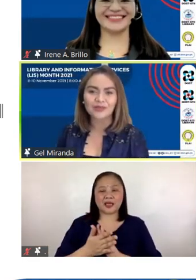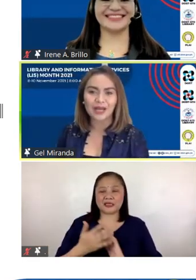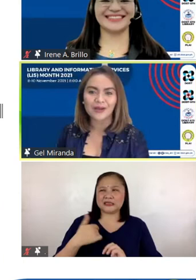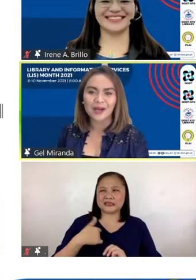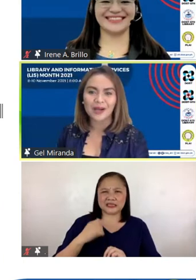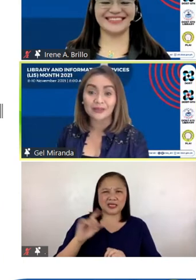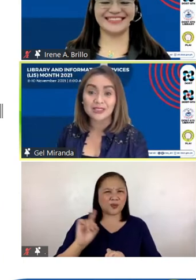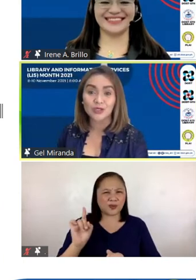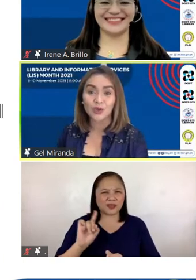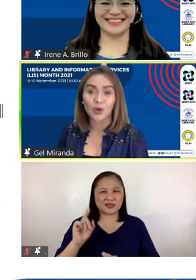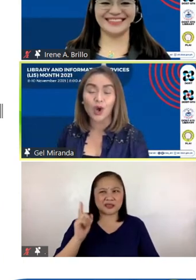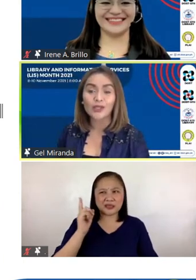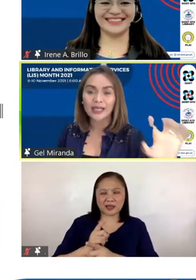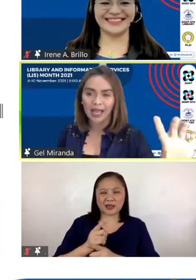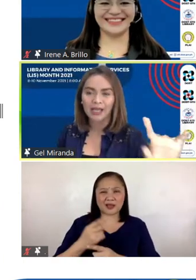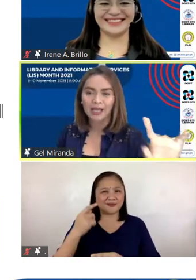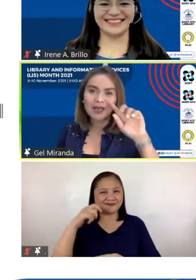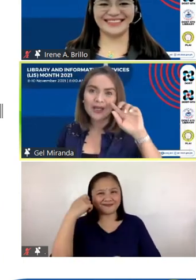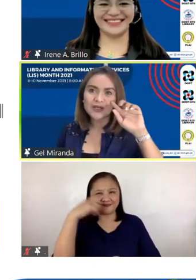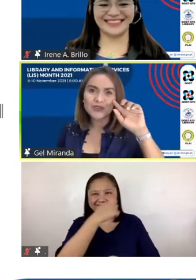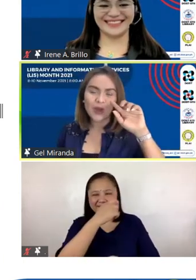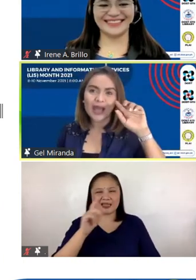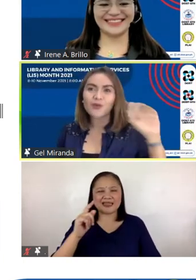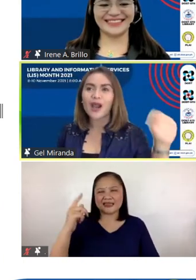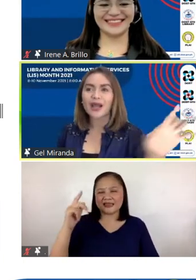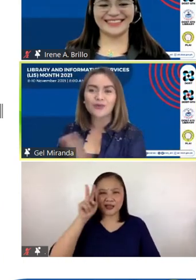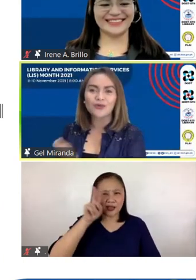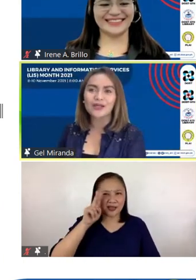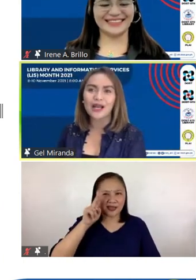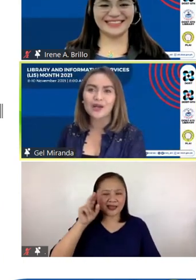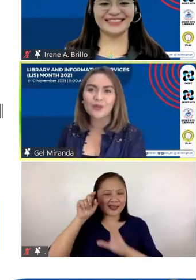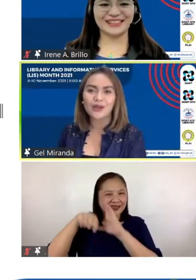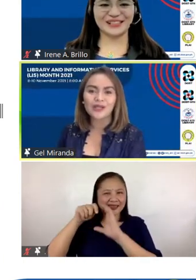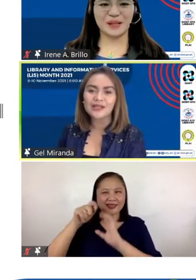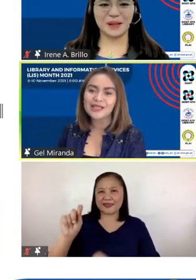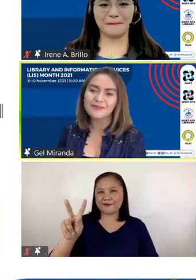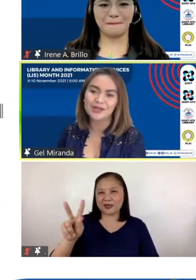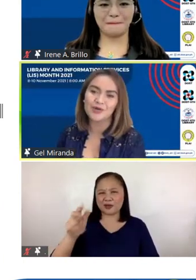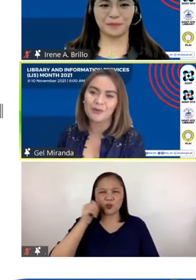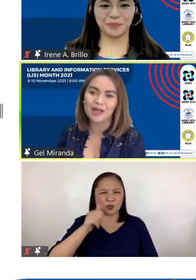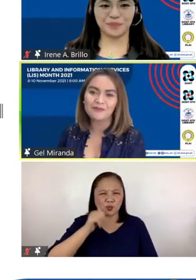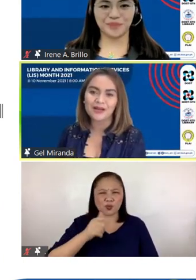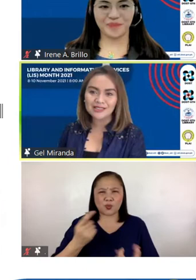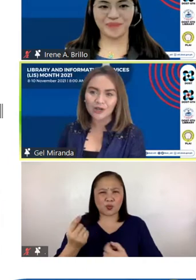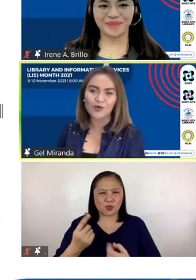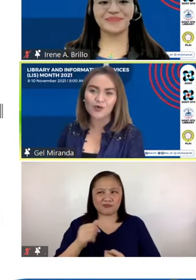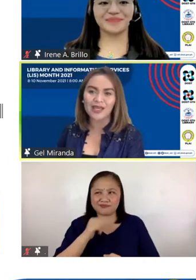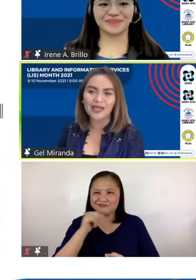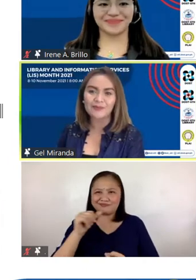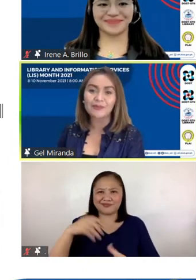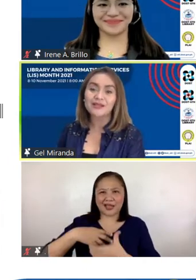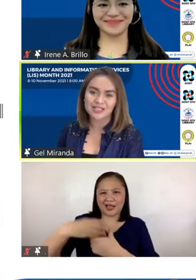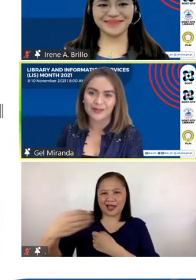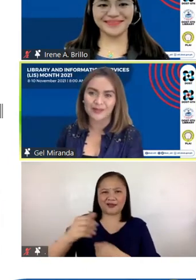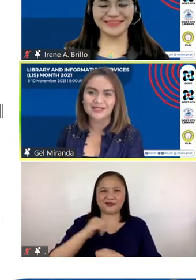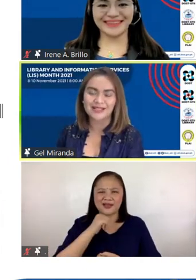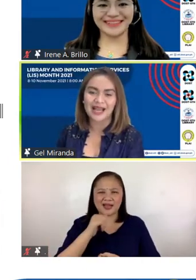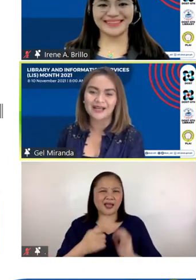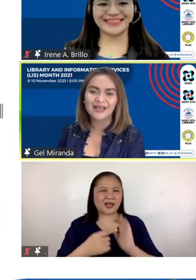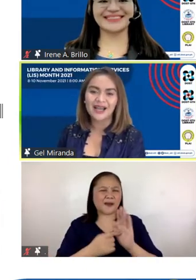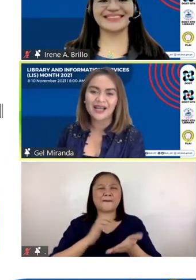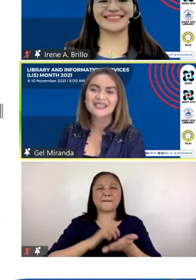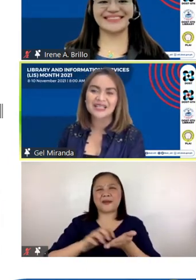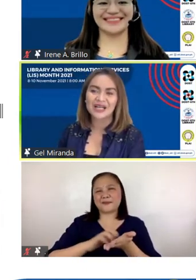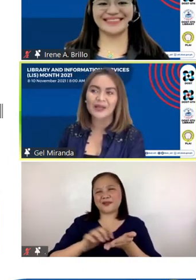ba yung tamang appearance ko on cam. So, araw-araw kong ginagawa yun na hindi naman ako lumalabas, hindi ako umi-ere, practice-practice